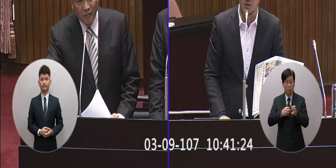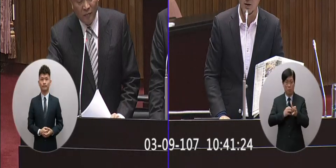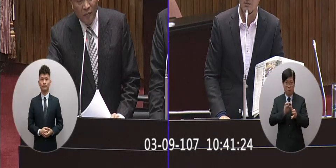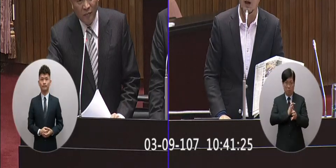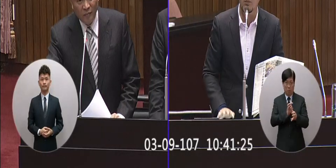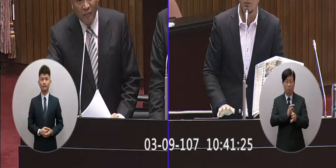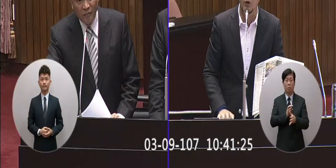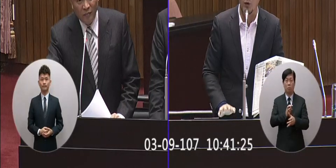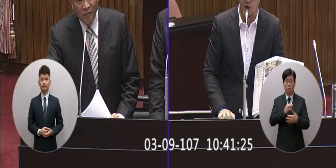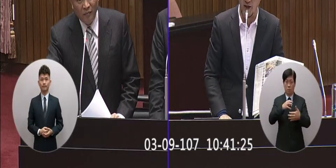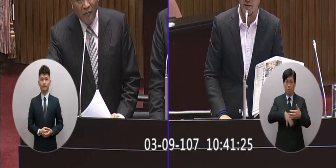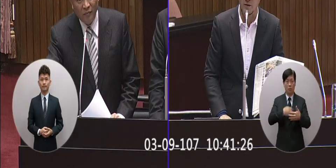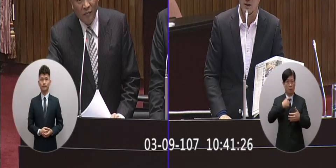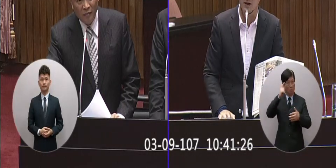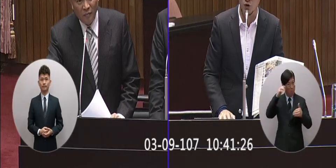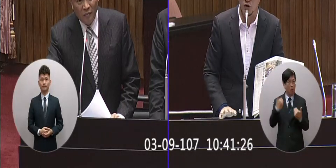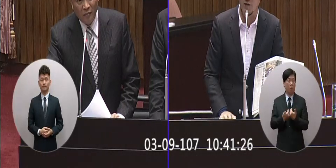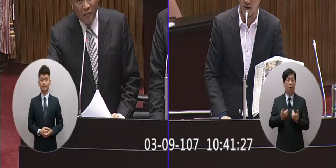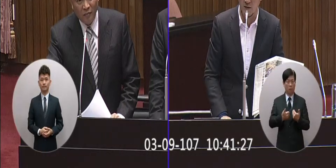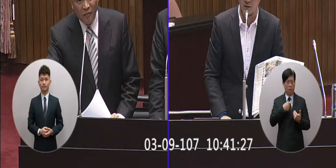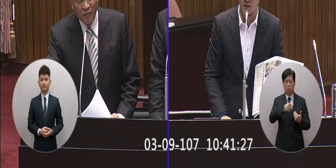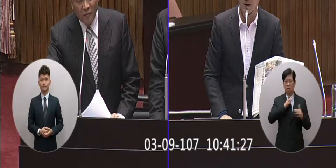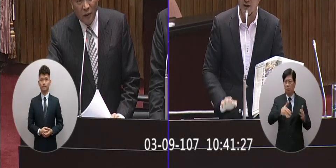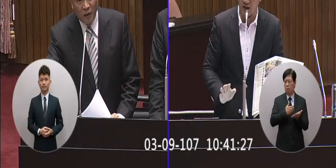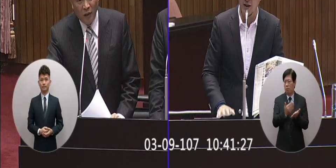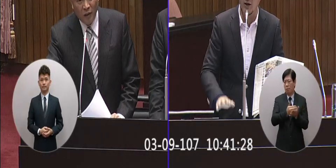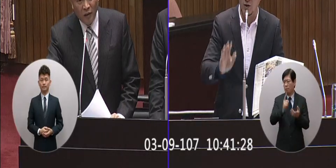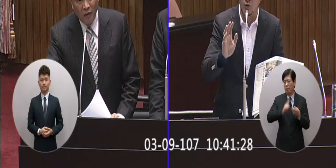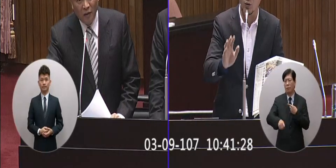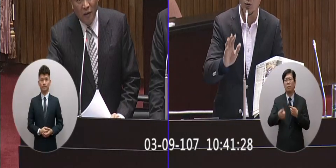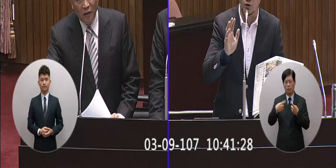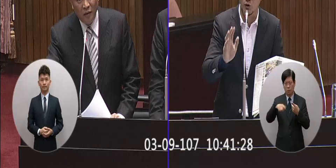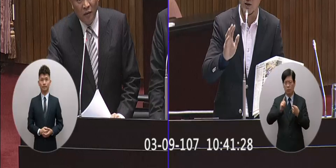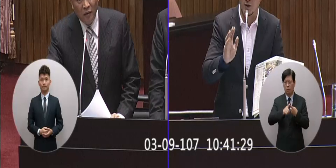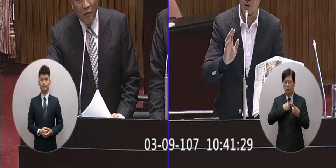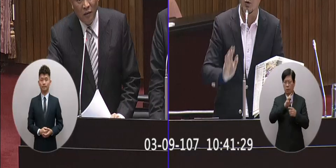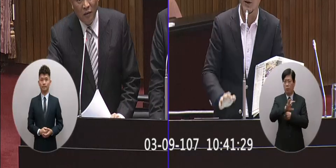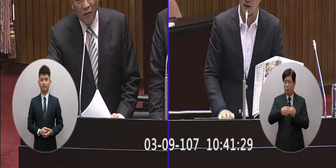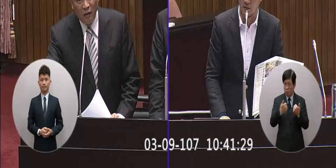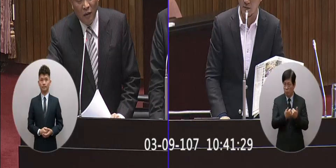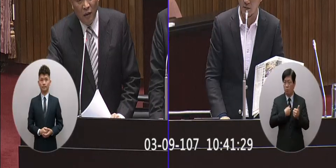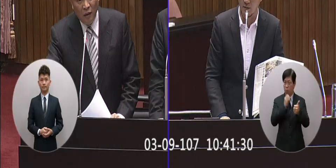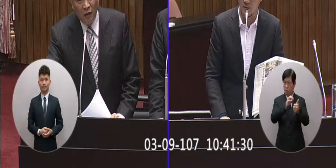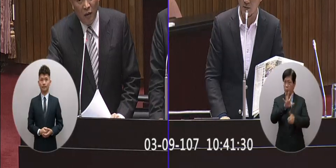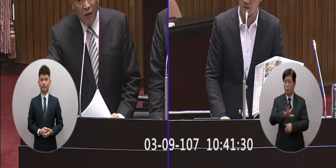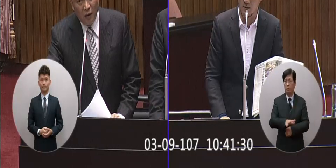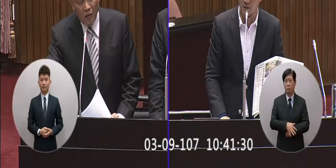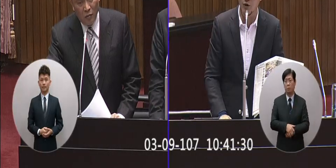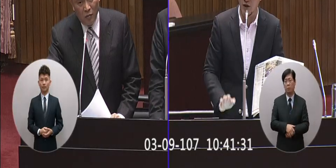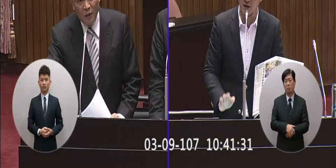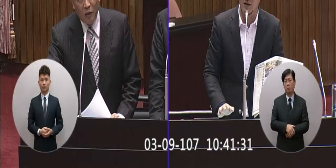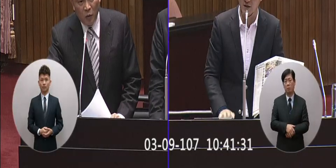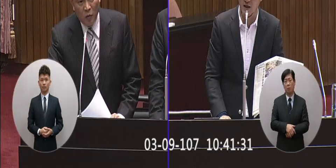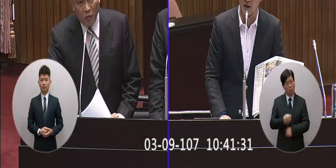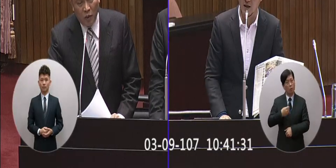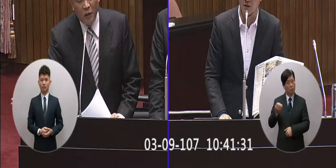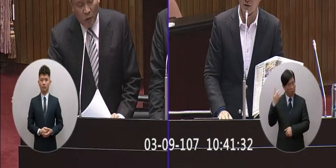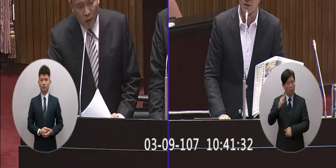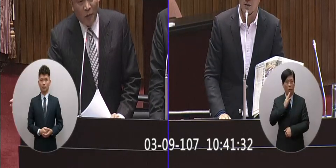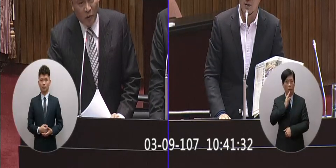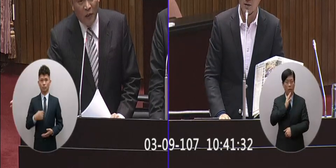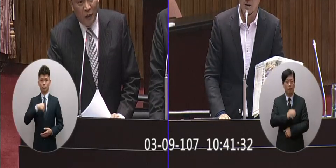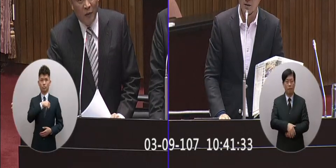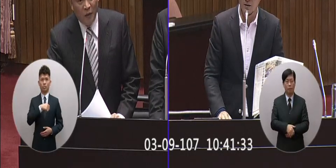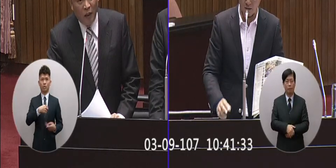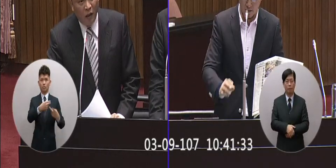上本身嘛不以为然，这样的处理方式也应该有跟农委会做相关的反应。我的理解是这样了 吼。我